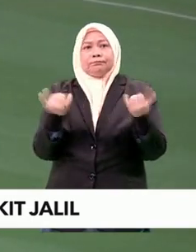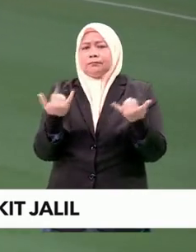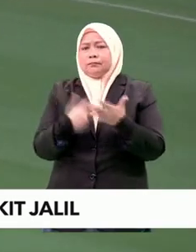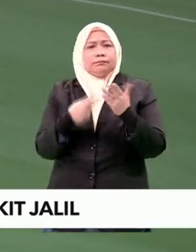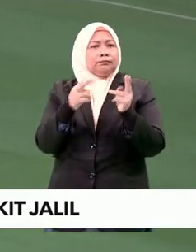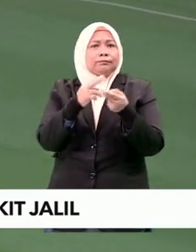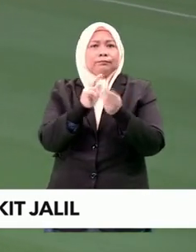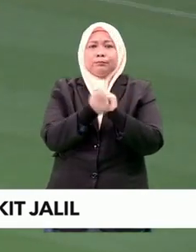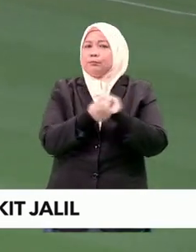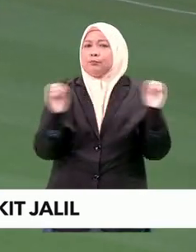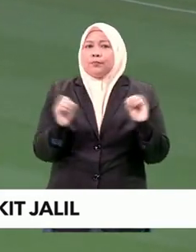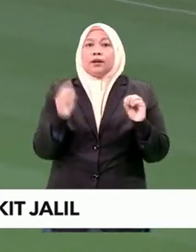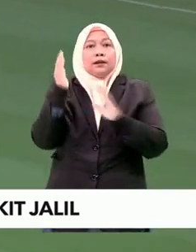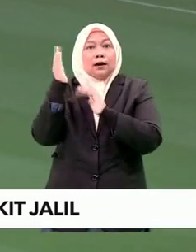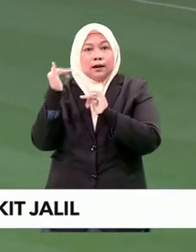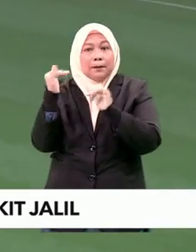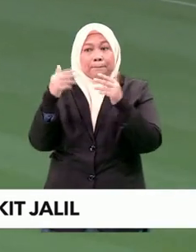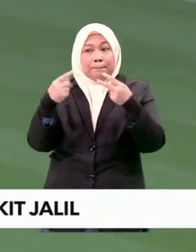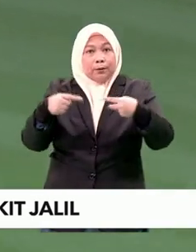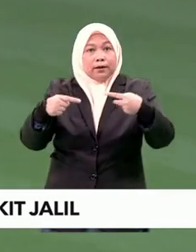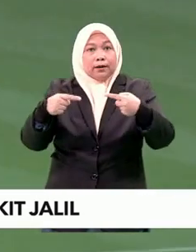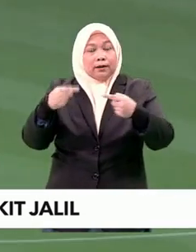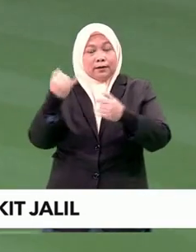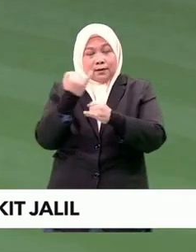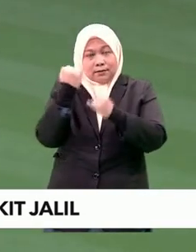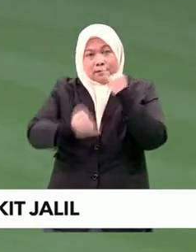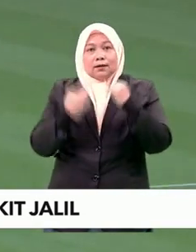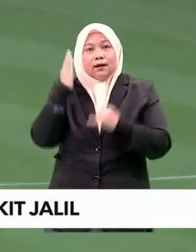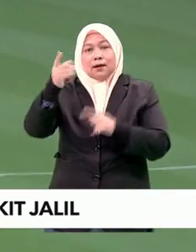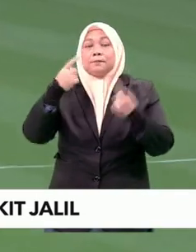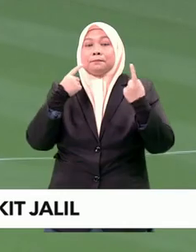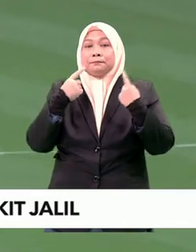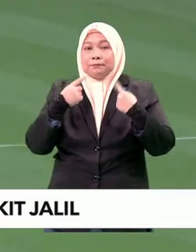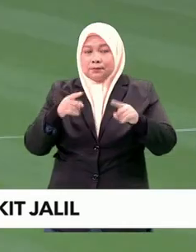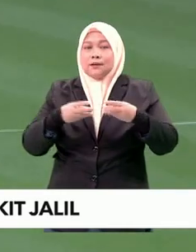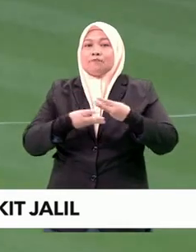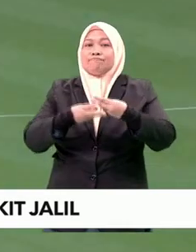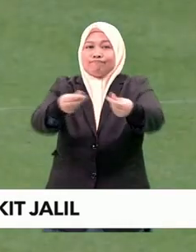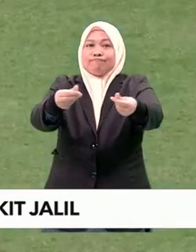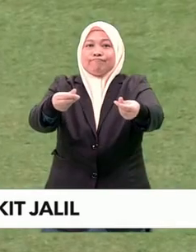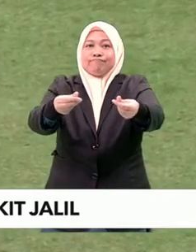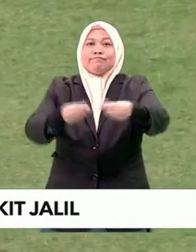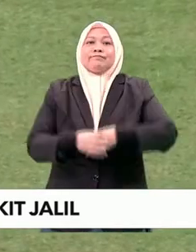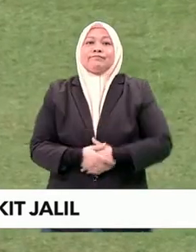perubahan dibuat dan beliau berharap perlawanan akhir itu akan berjalan dengan lancar